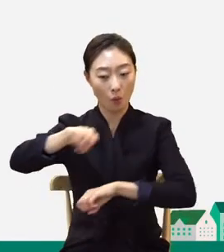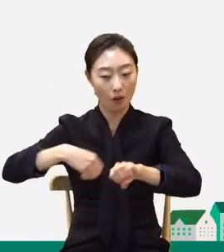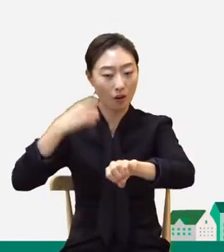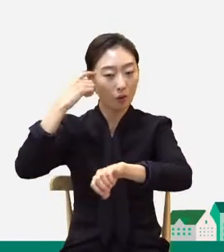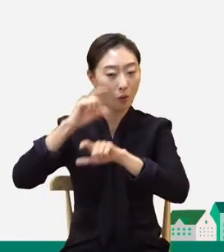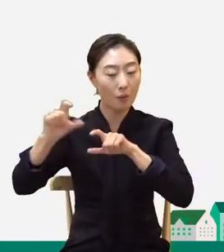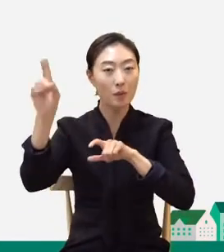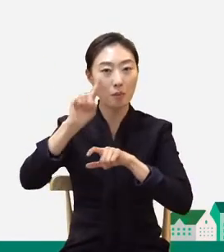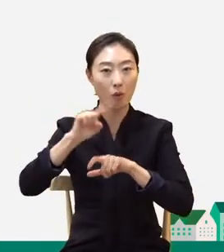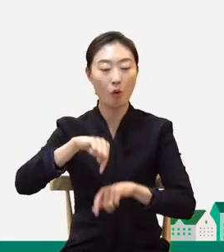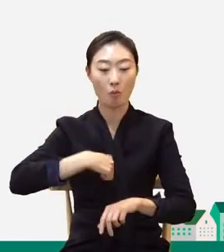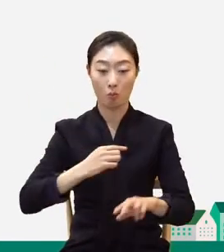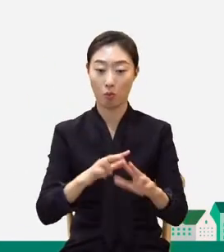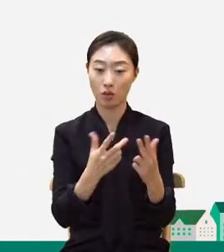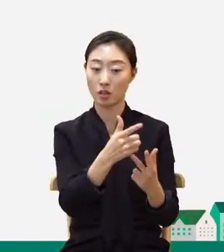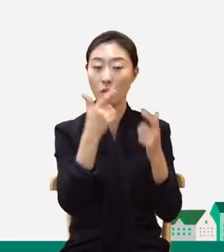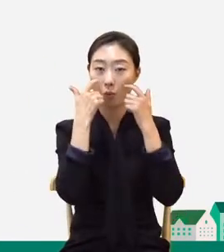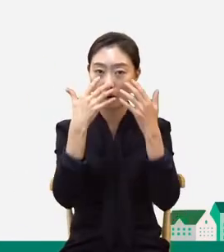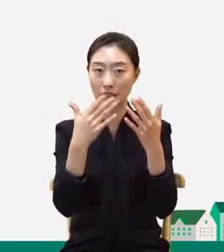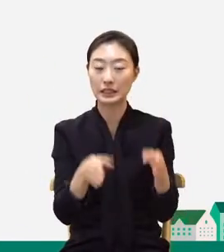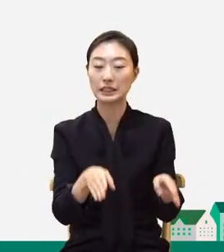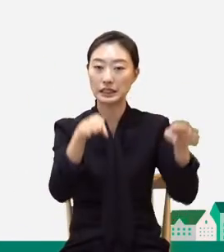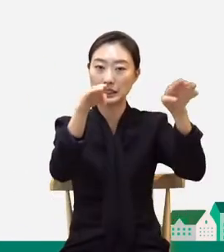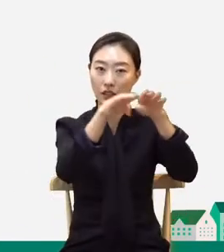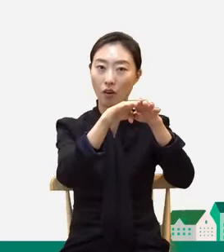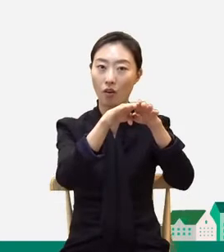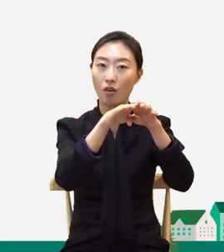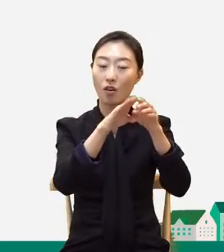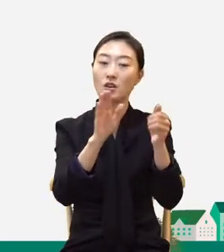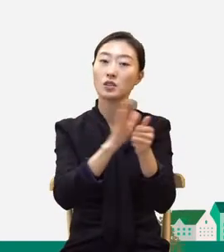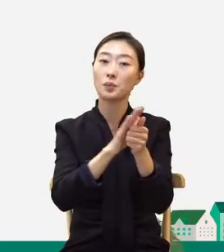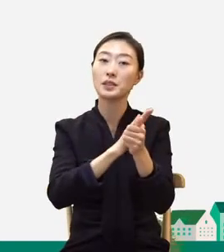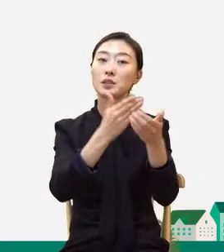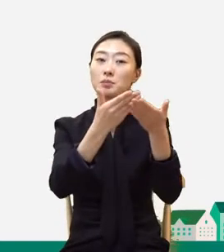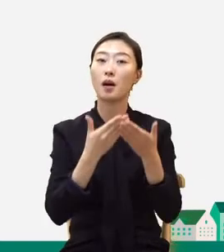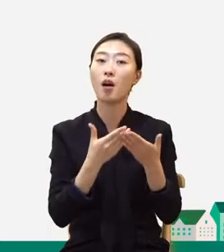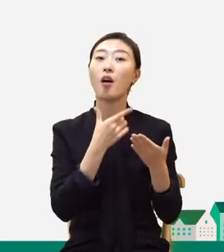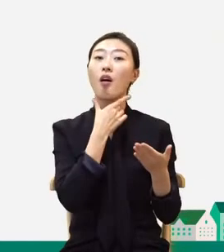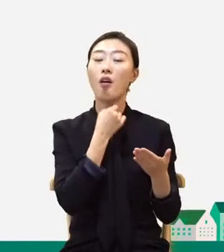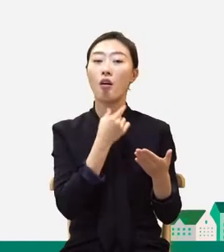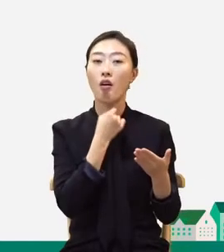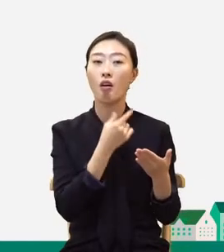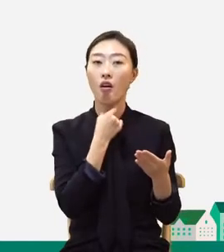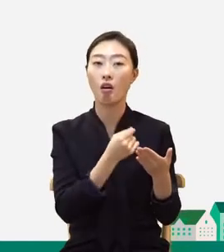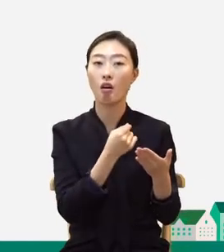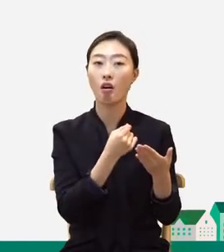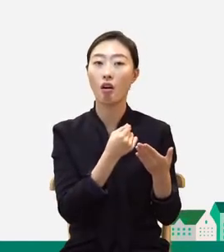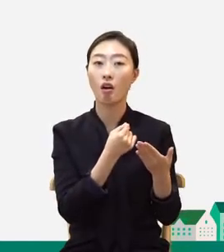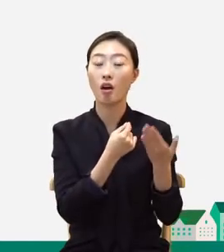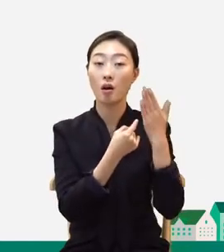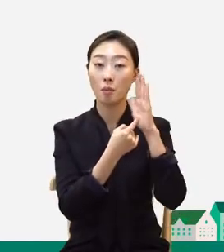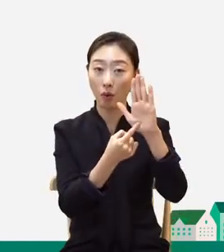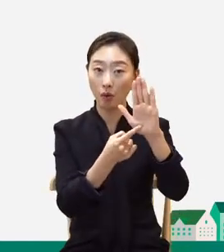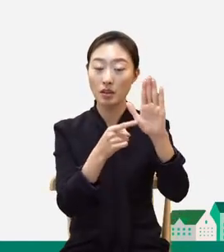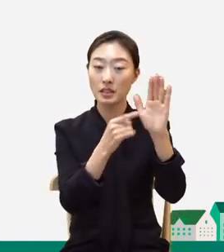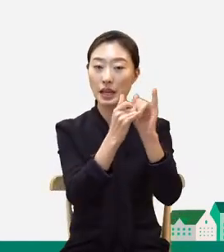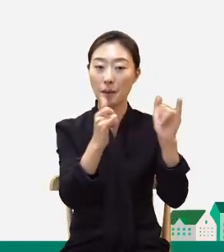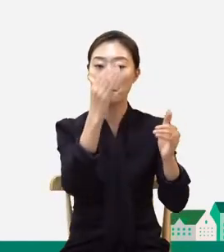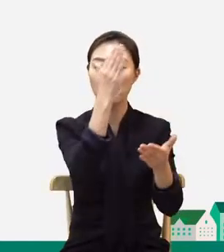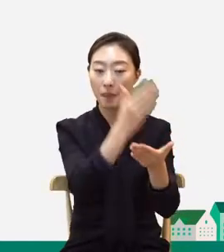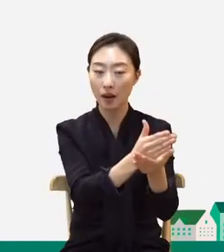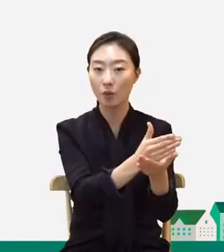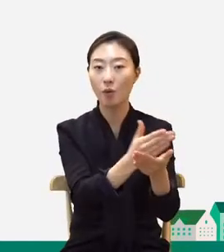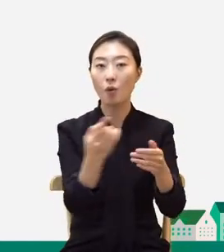거는 본인이 분명하게 시설에서의 서비스를 유지하겠다라고 밝히는 경우를 제외하고는